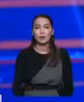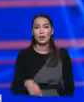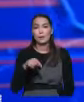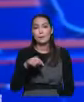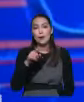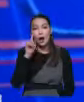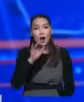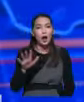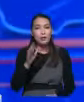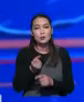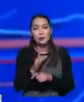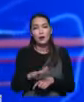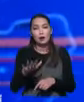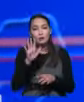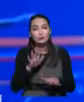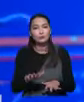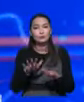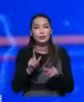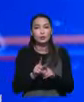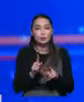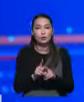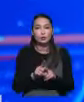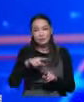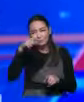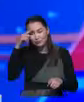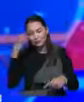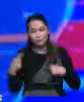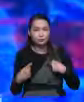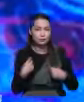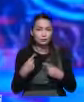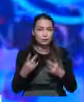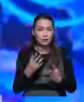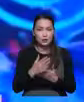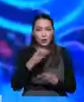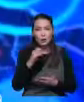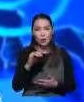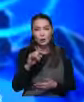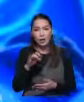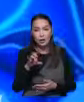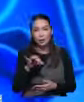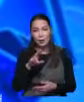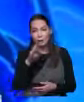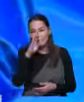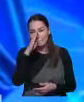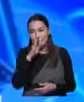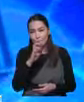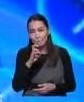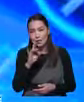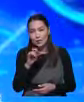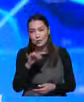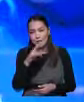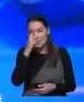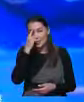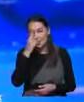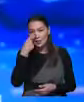біраз аймағы тасқынмен қоса аптап ыстықтан зардап шекті. Сауд Арабиясы мен Бразилия алапат сумен алысып жатса, Үндістан мен Таиландта күн